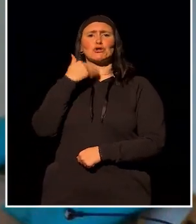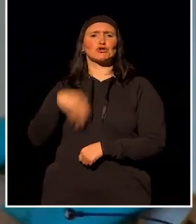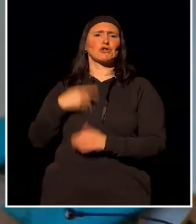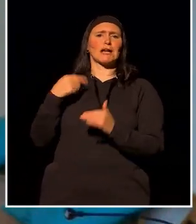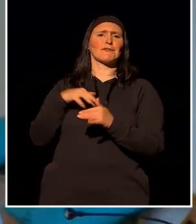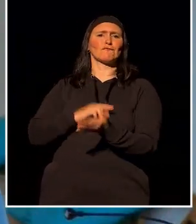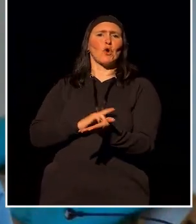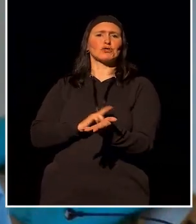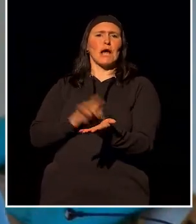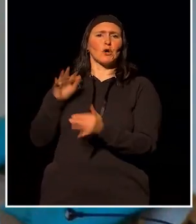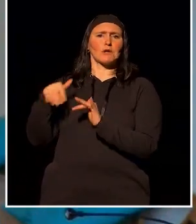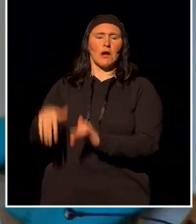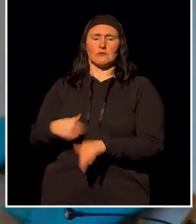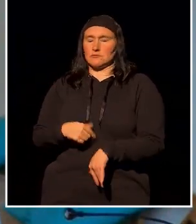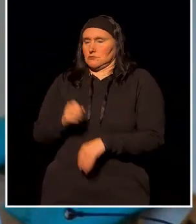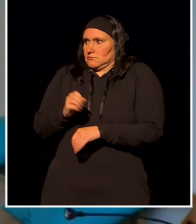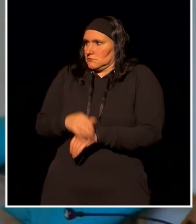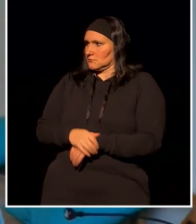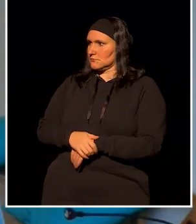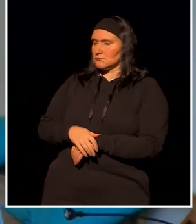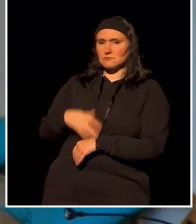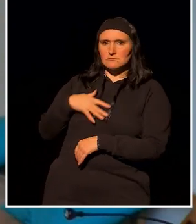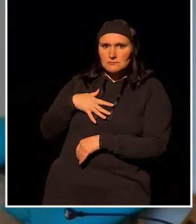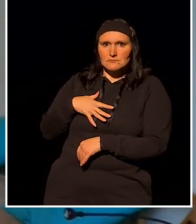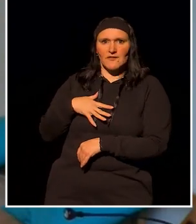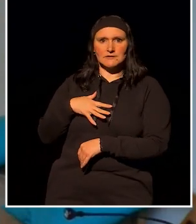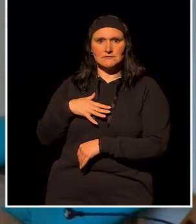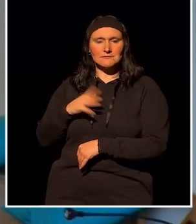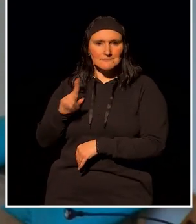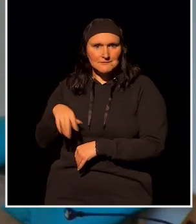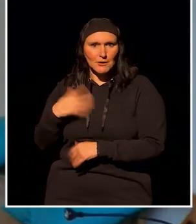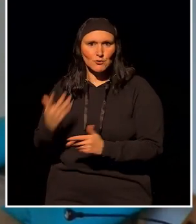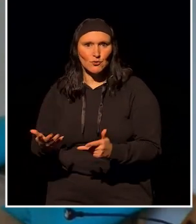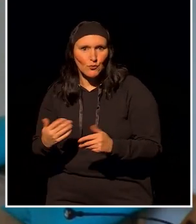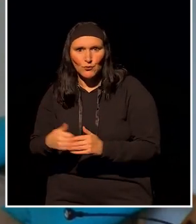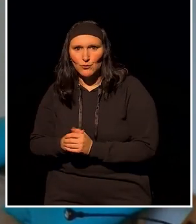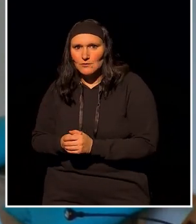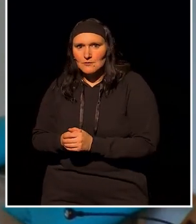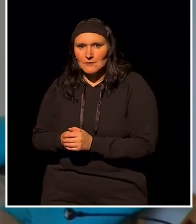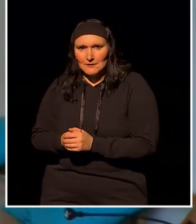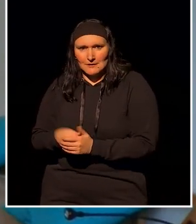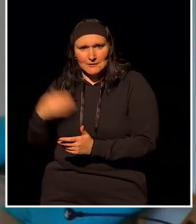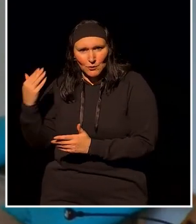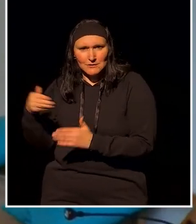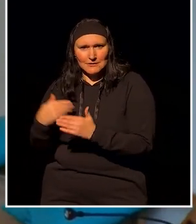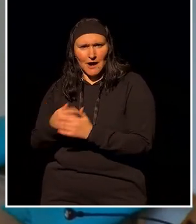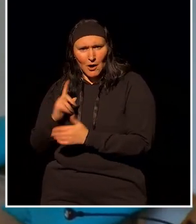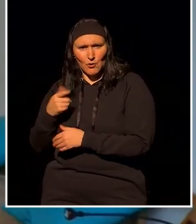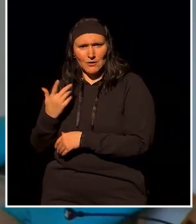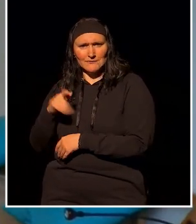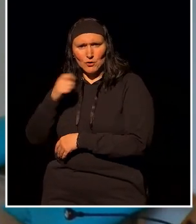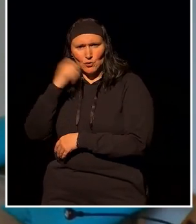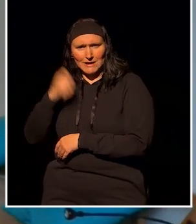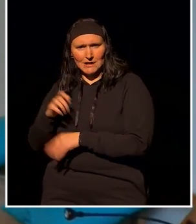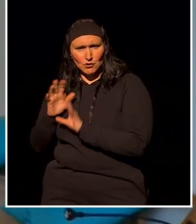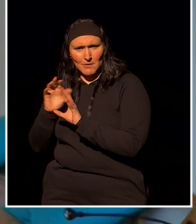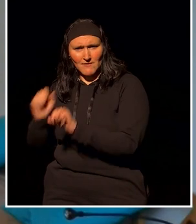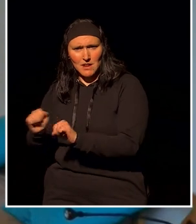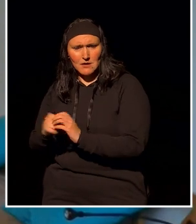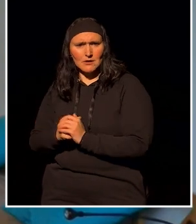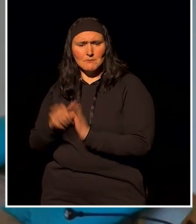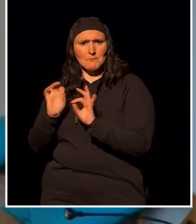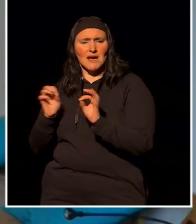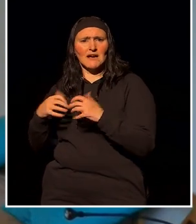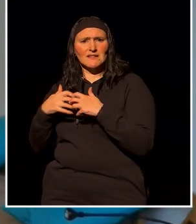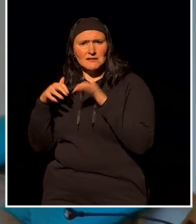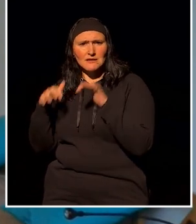dass das plötzlich möglich ist und das Argument für den Überfall auf die Ukraine gewertet wird. Plötzlich ist Krieg wieder da, plötzlich